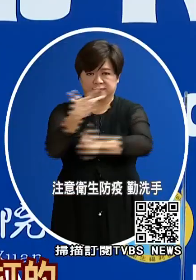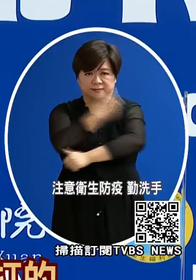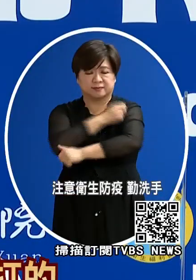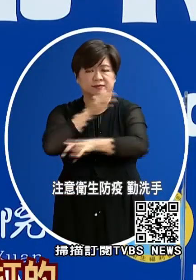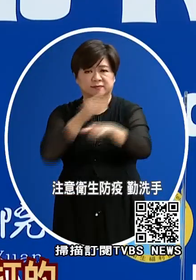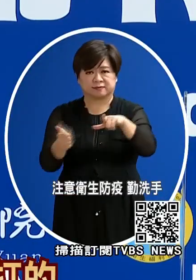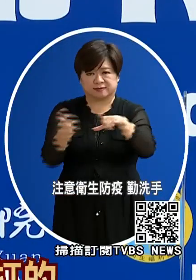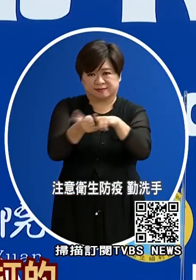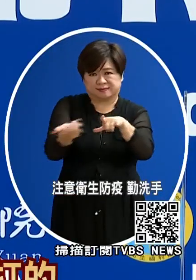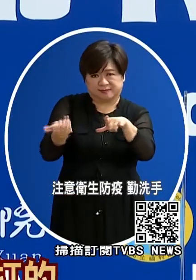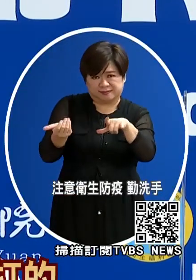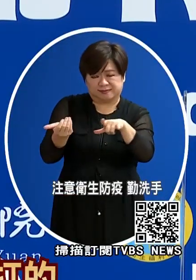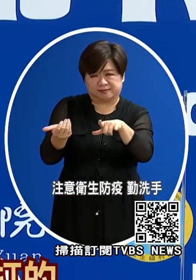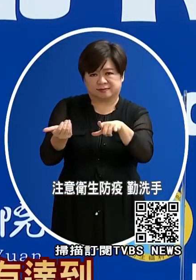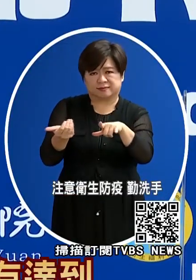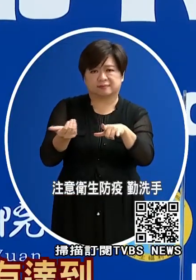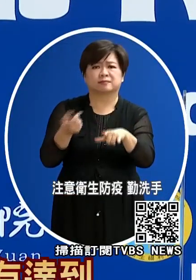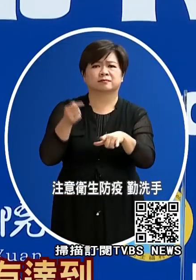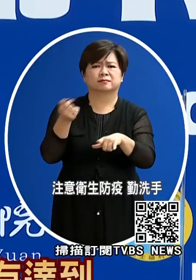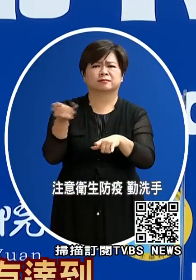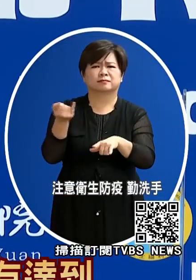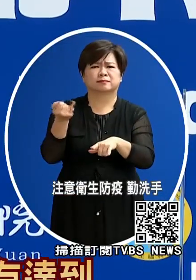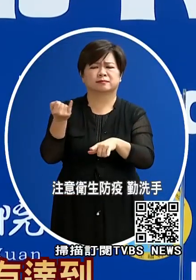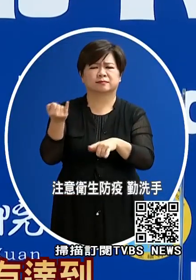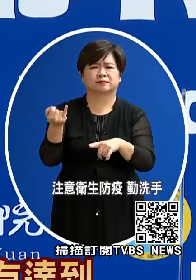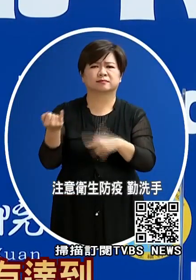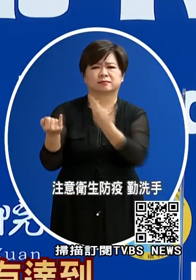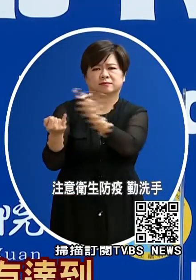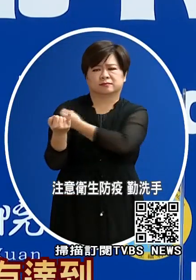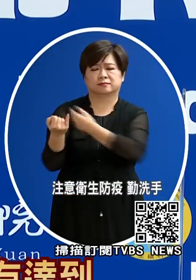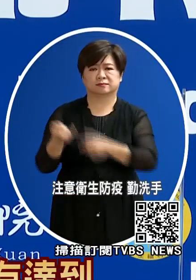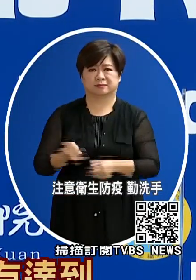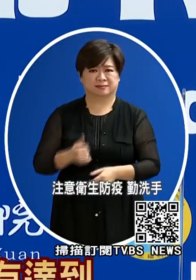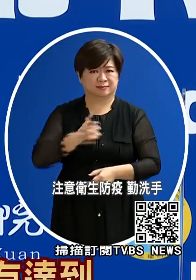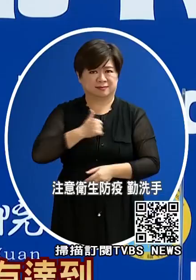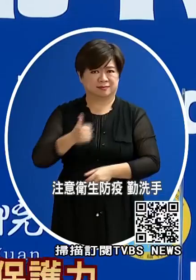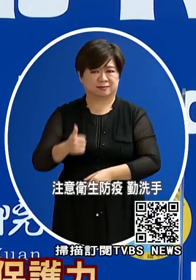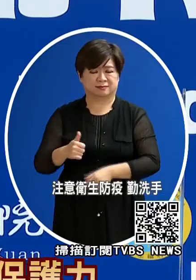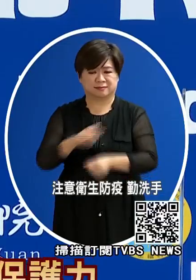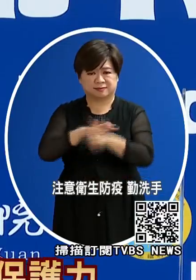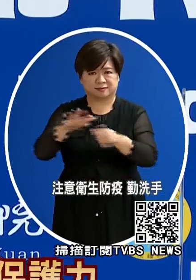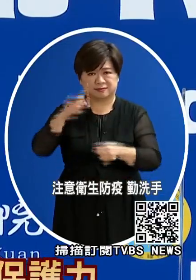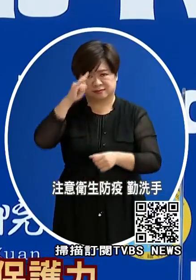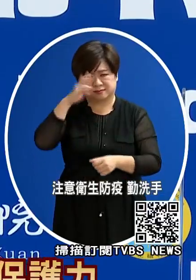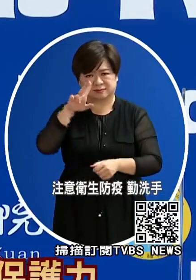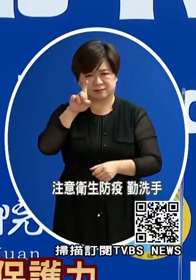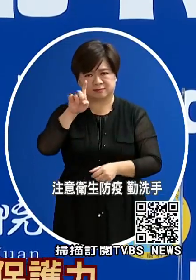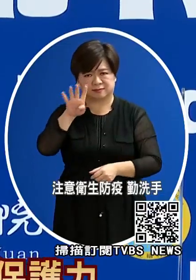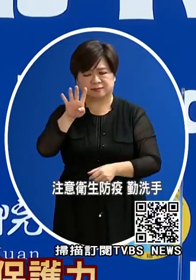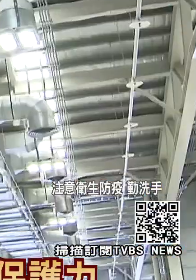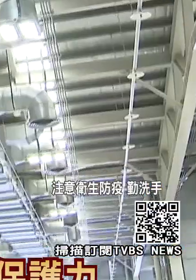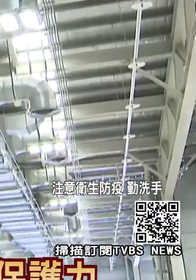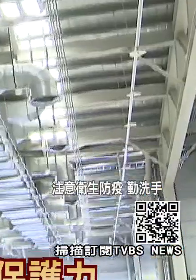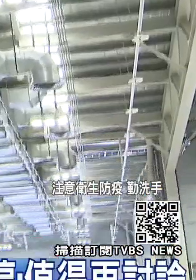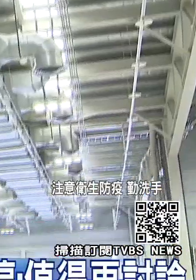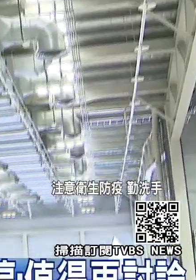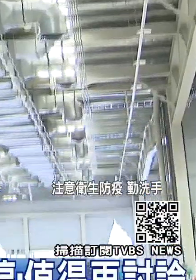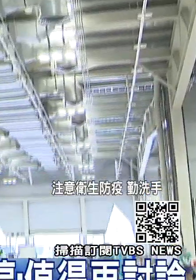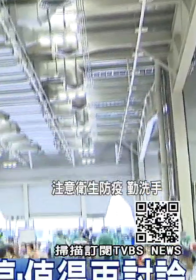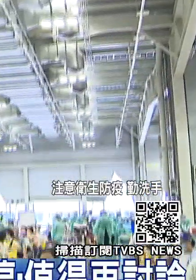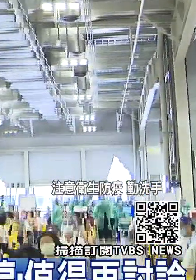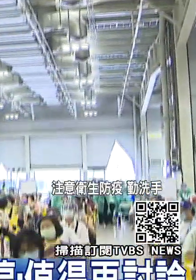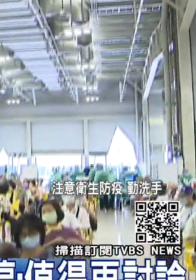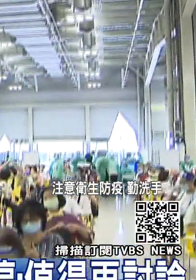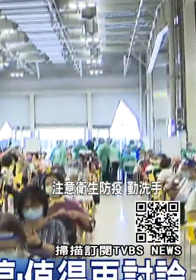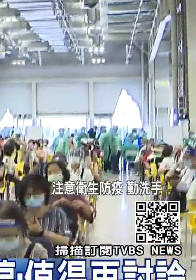在他上飞机前打的，所以严格说来他其实并没有达到第二剂后满14天这样的一个完整保护力。 打完